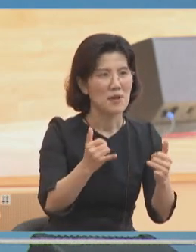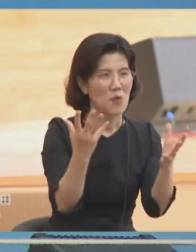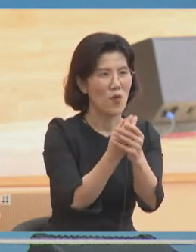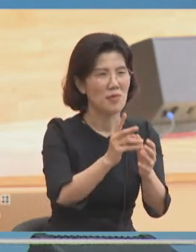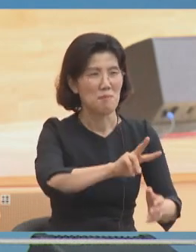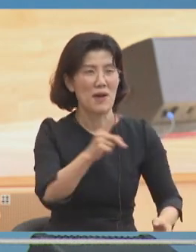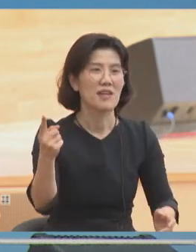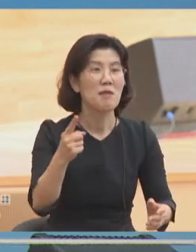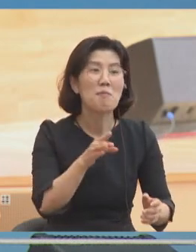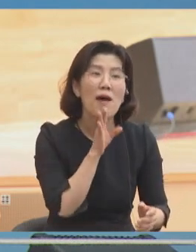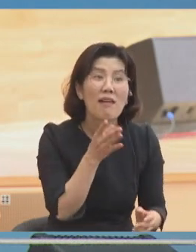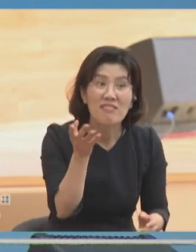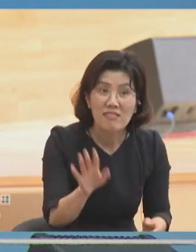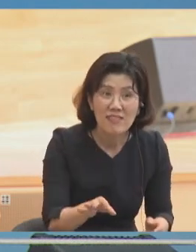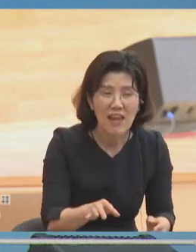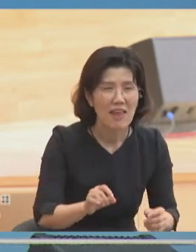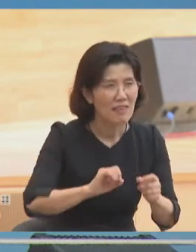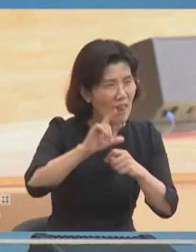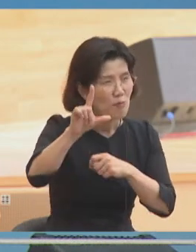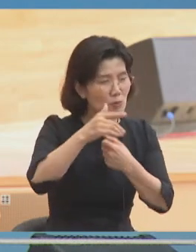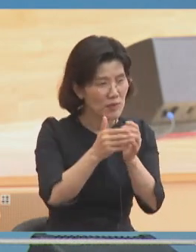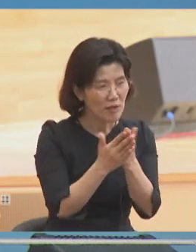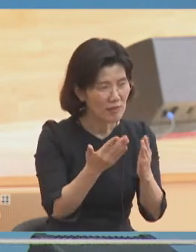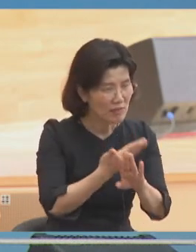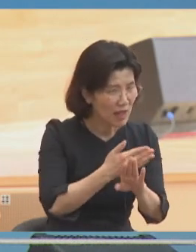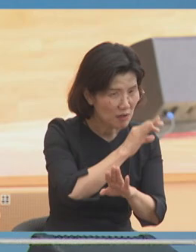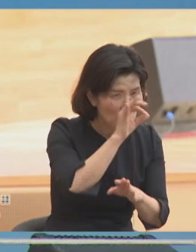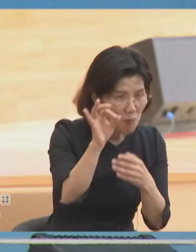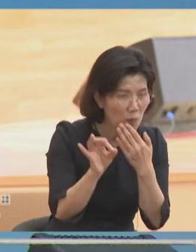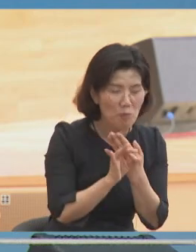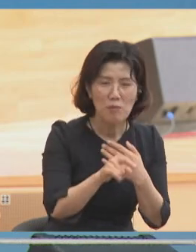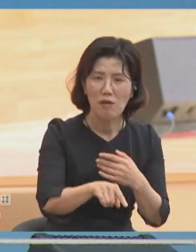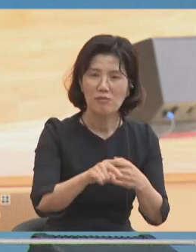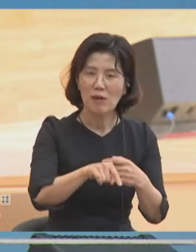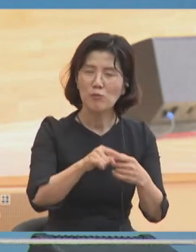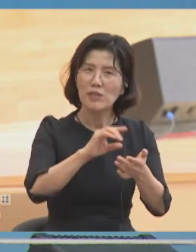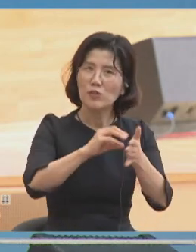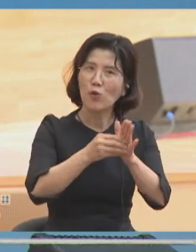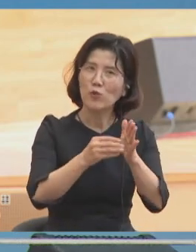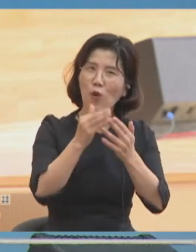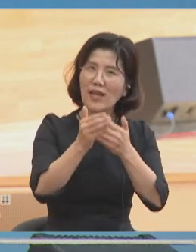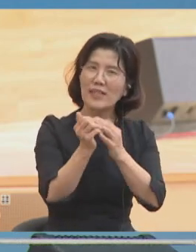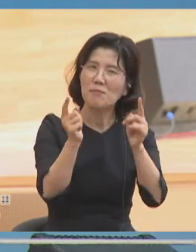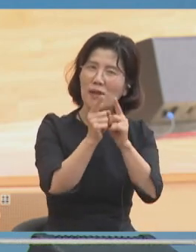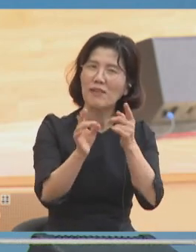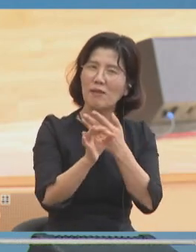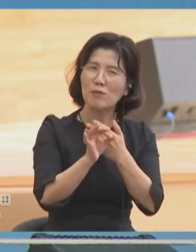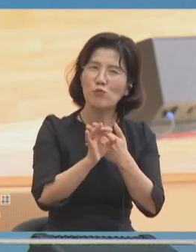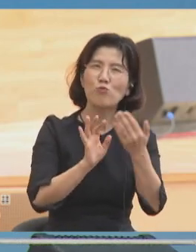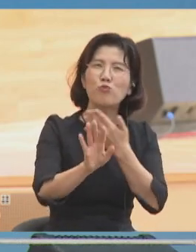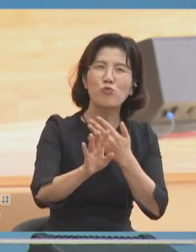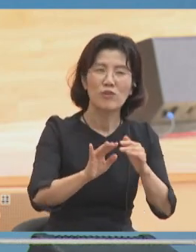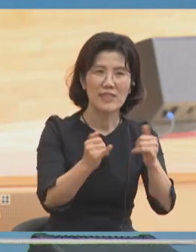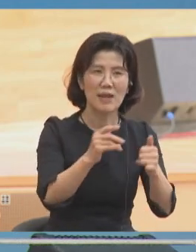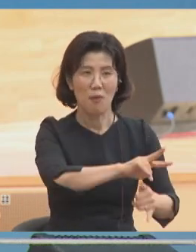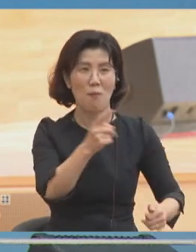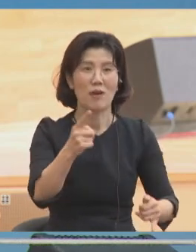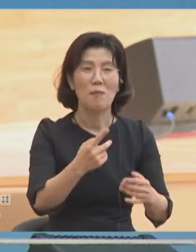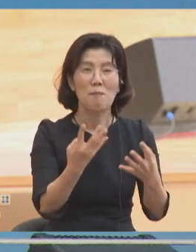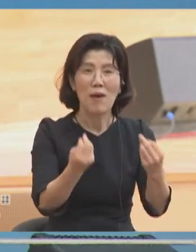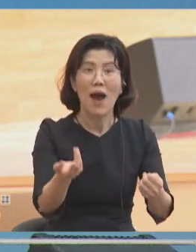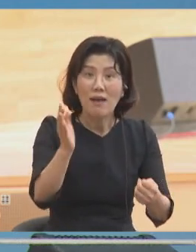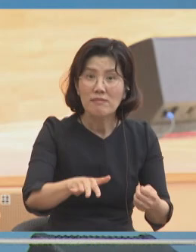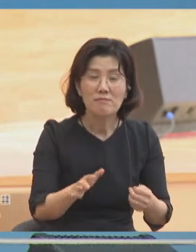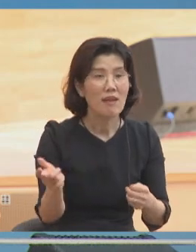만났을 때 인생이 완전히 뒤바뀝니다 근데 안타깝게도 우리의 야곱은